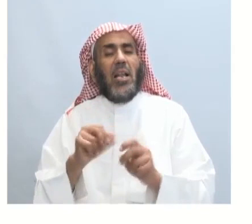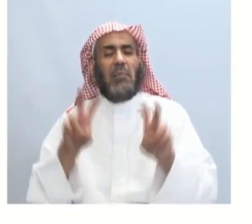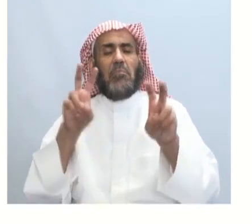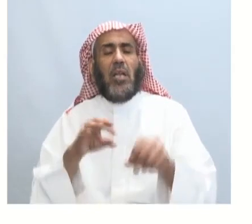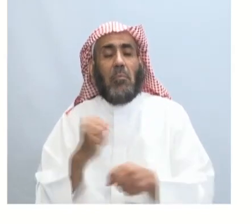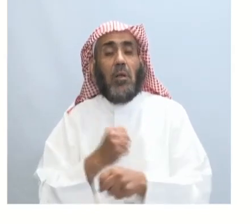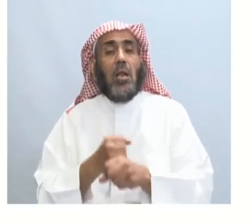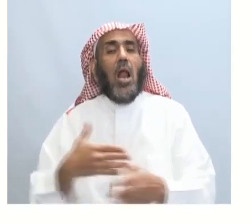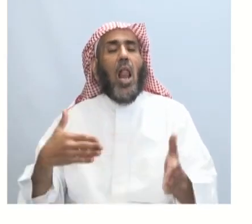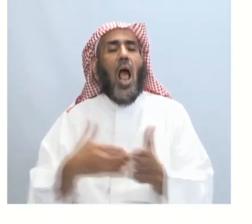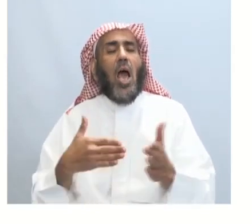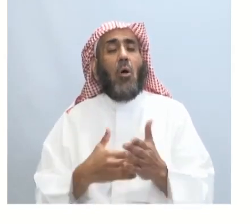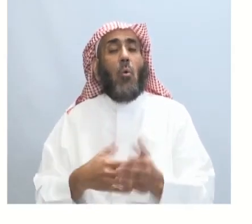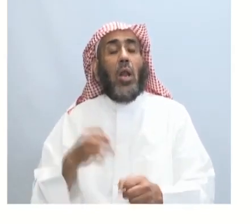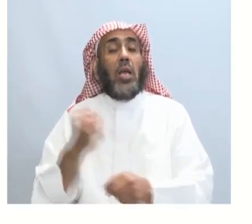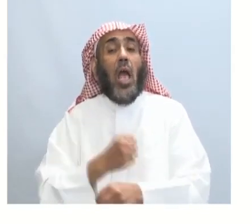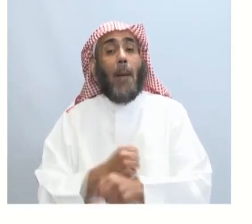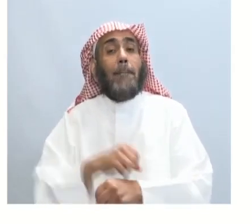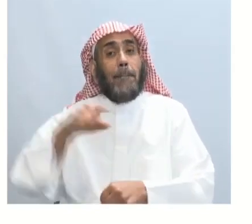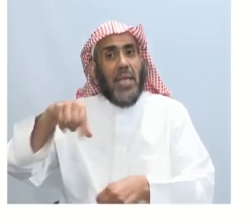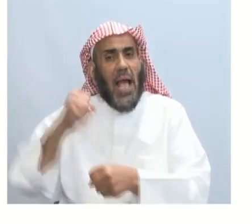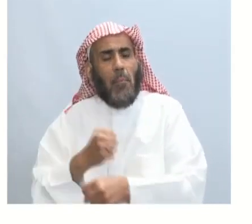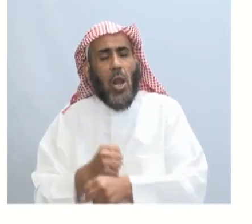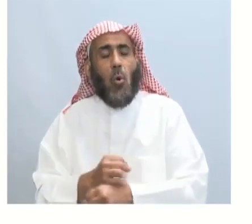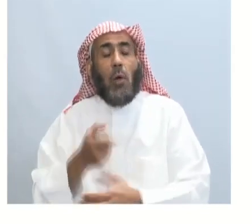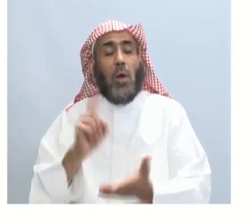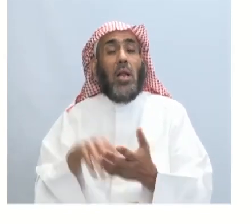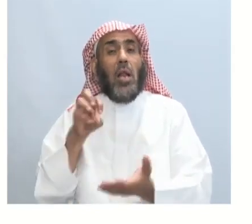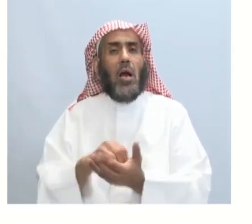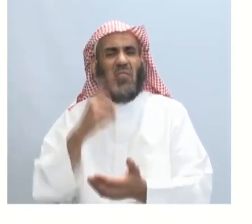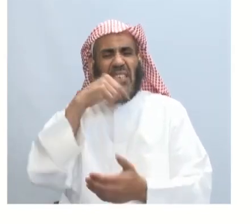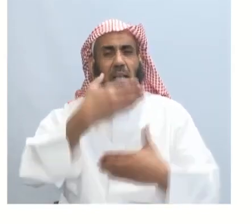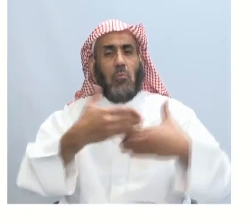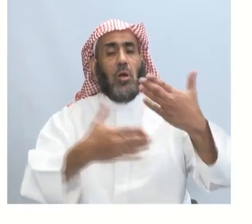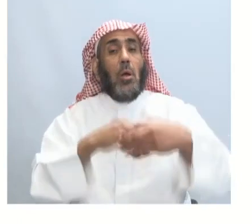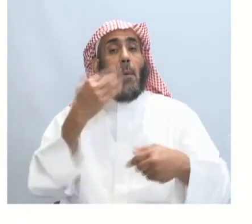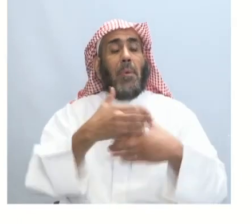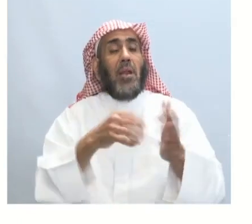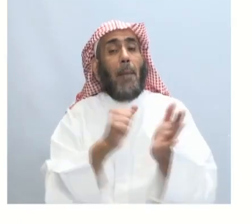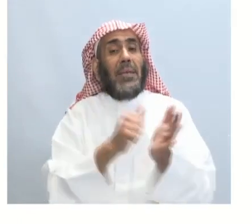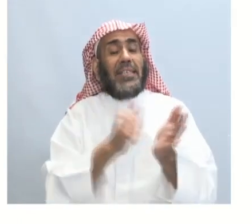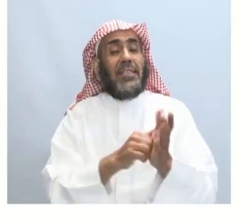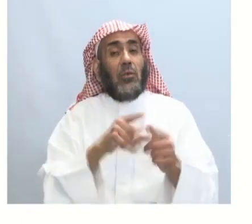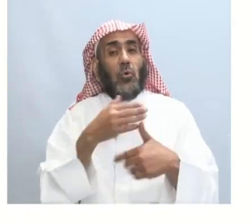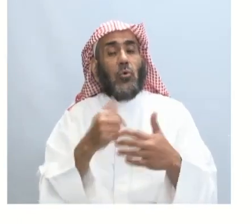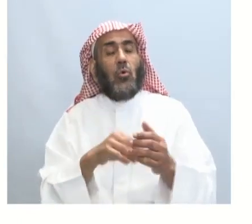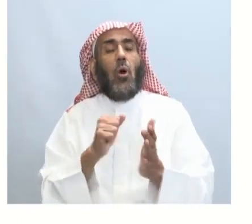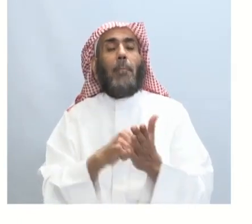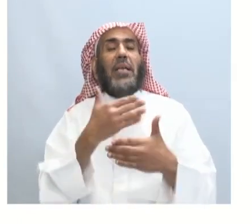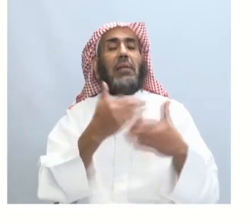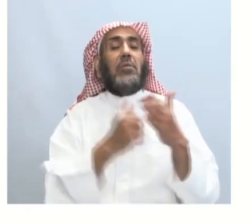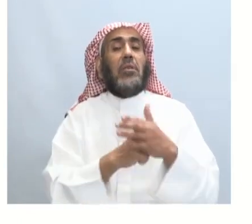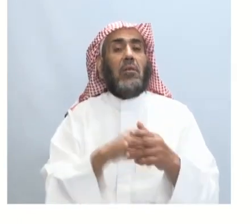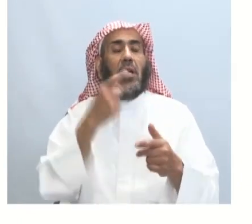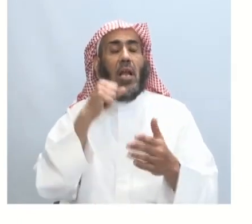العمل الاخير وهو القيام بعمل وهو محل الحق في التزام المقاول ببناء منزل هو بناء المنزل